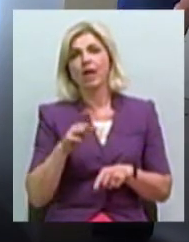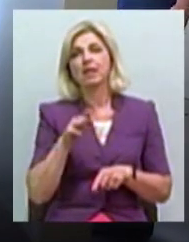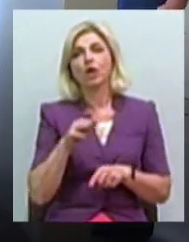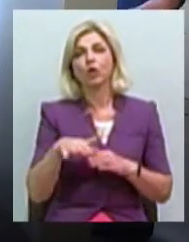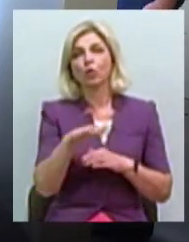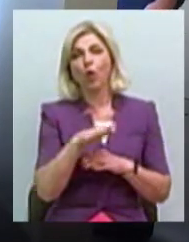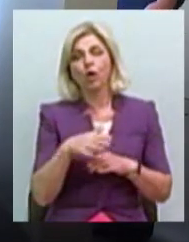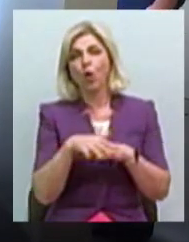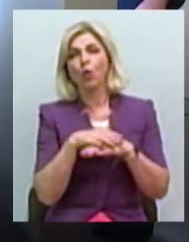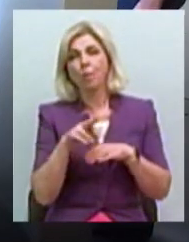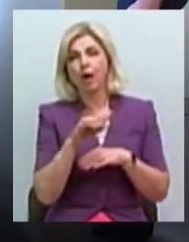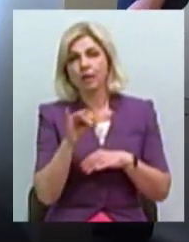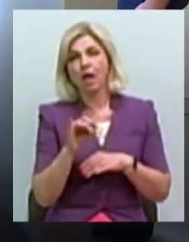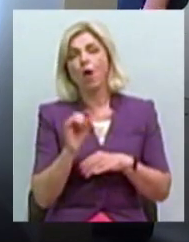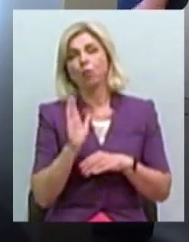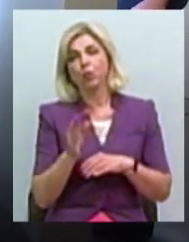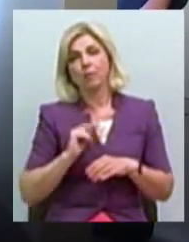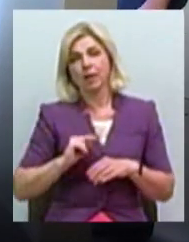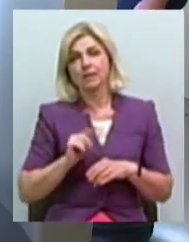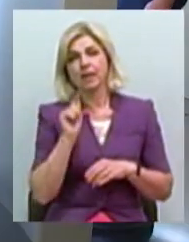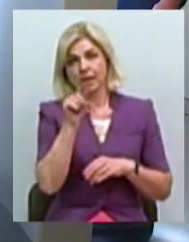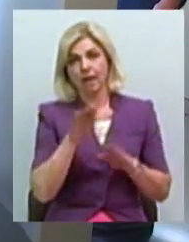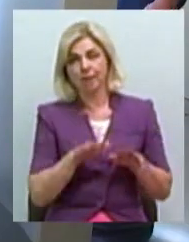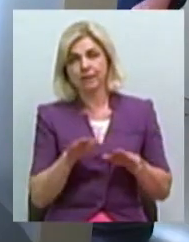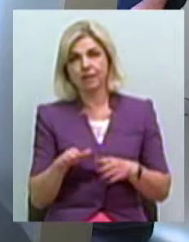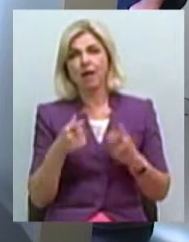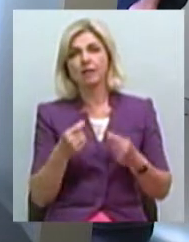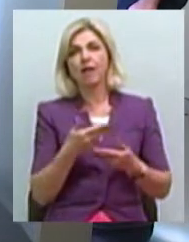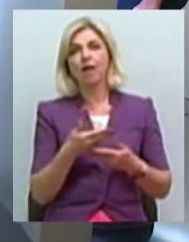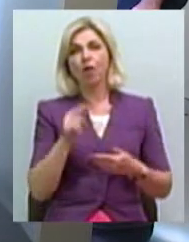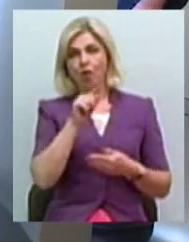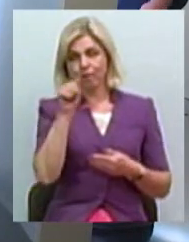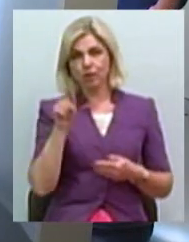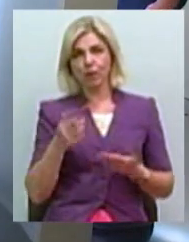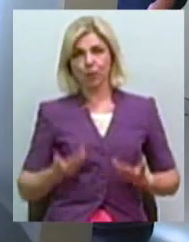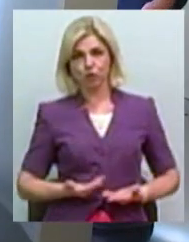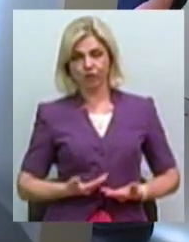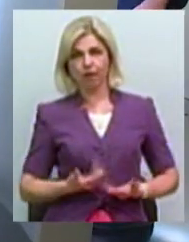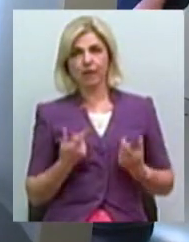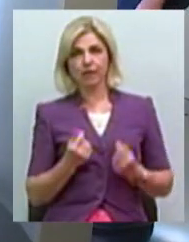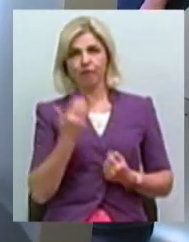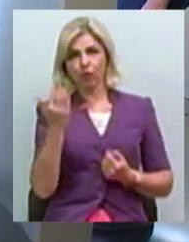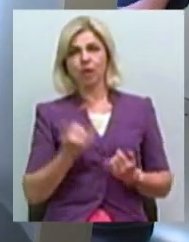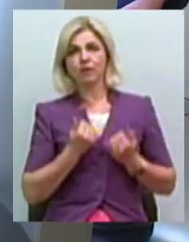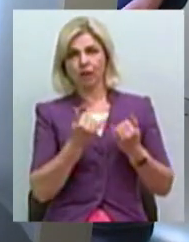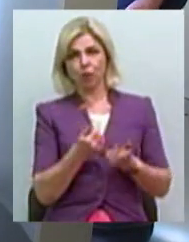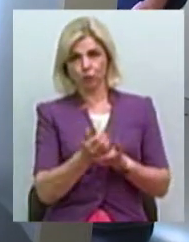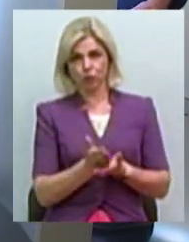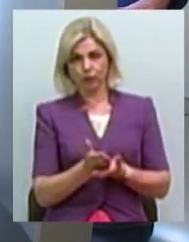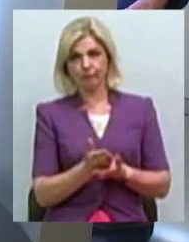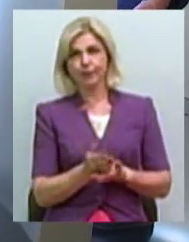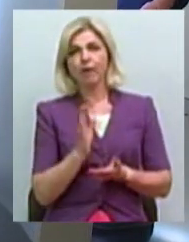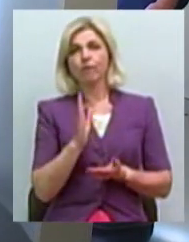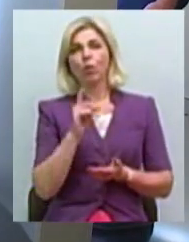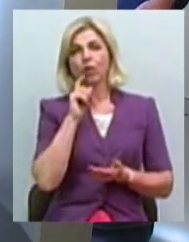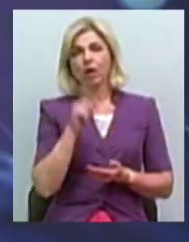будуть працювати на тих місцях, як там, де вони проживають, фактично, там, де вони надають послуги. Тим більше, що в Україні дуже